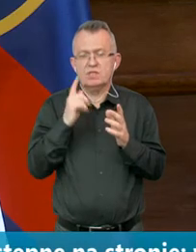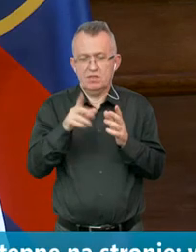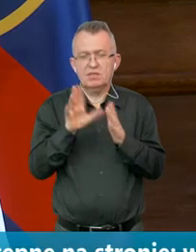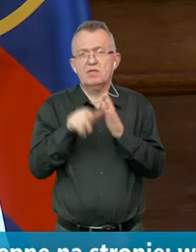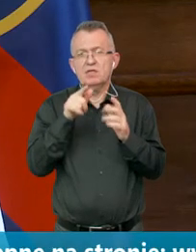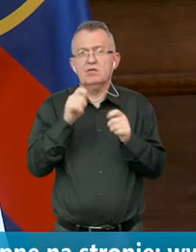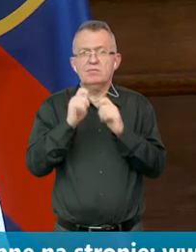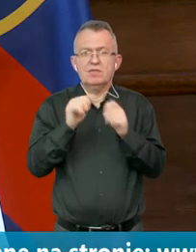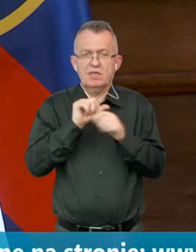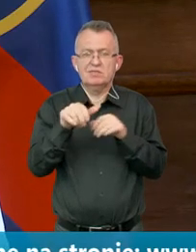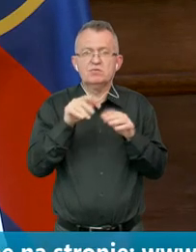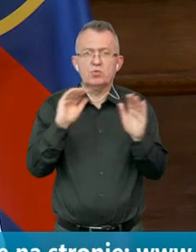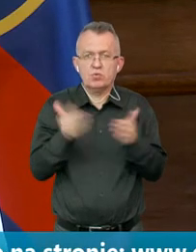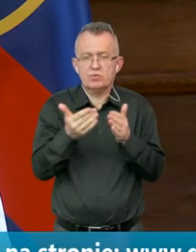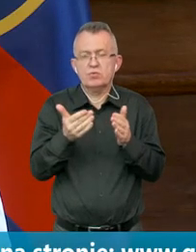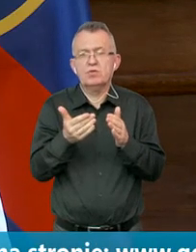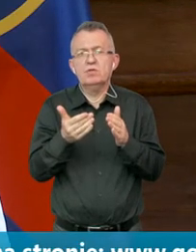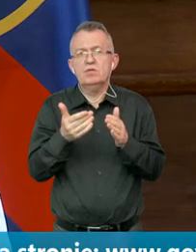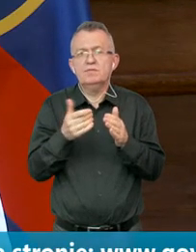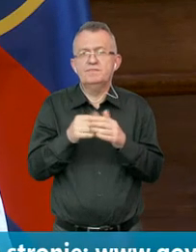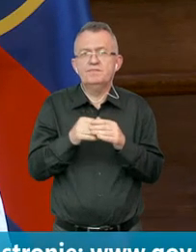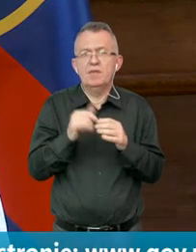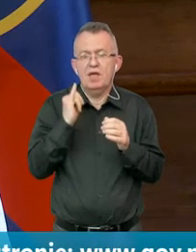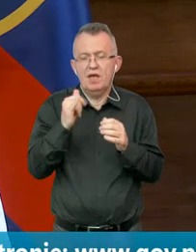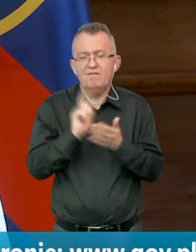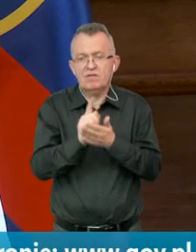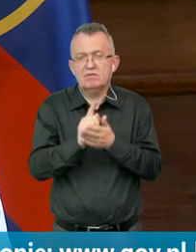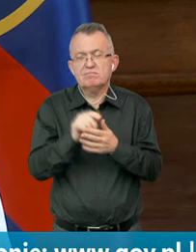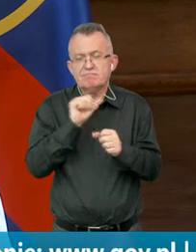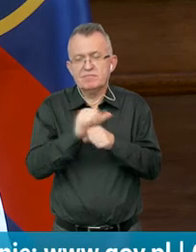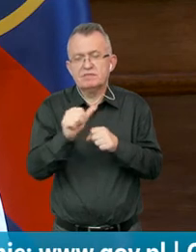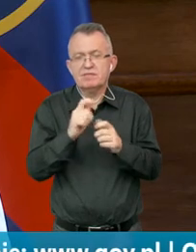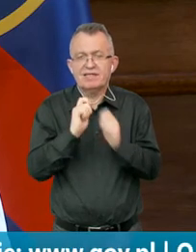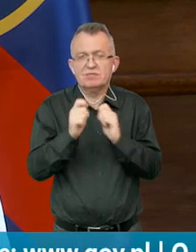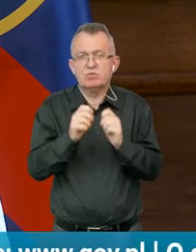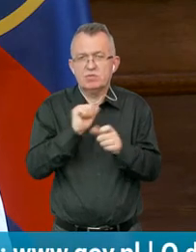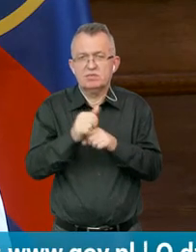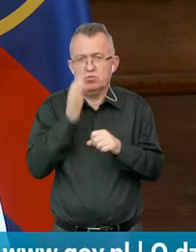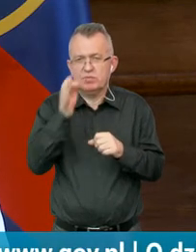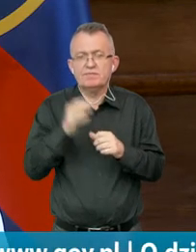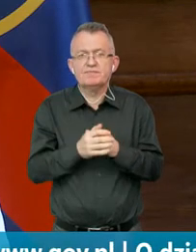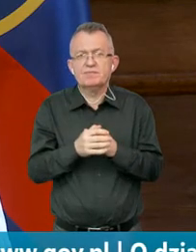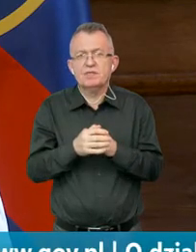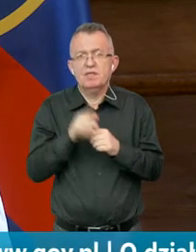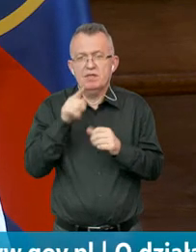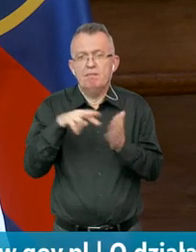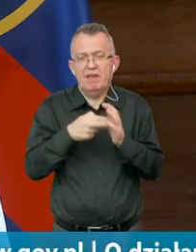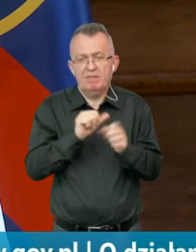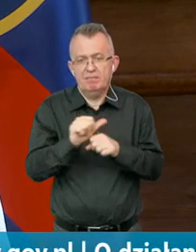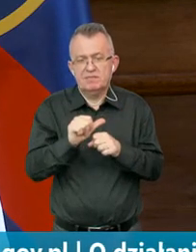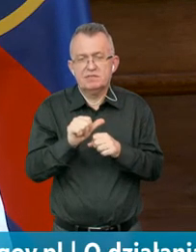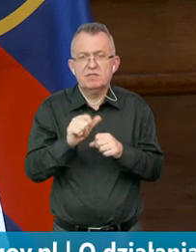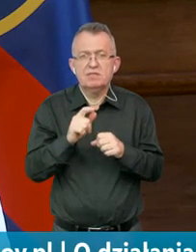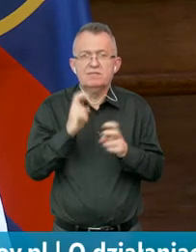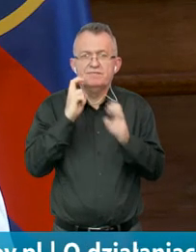do przejechania są trochę krótsze, a efektywność tego transportu będzie najwyższa. Więc taki mamy plan.